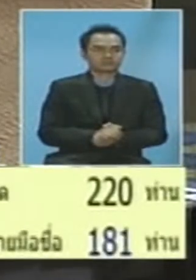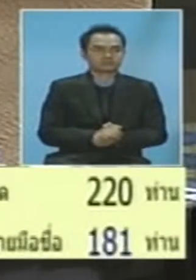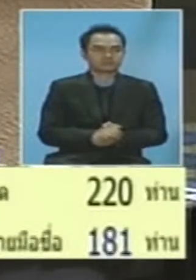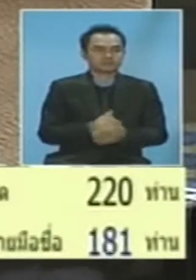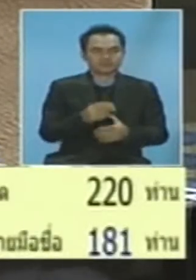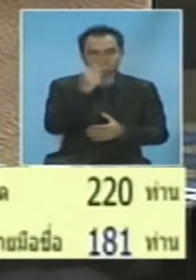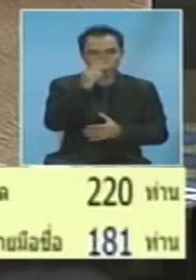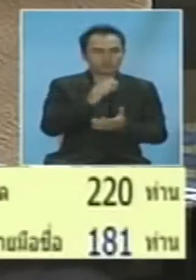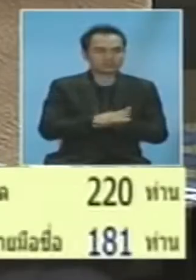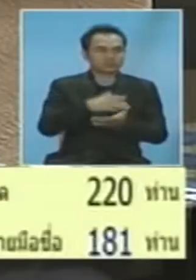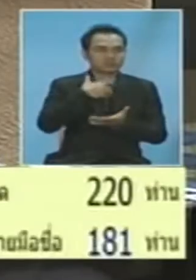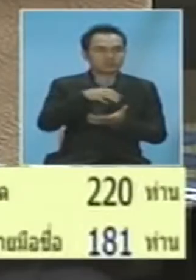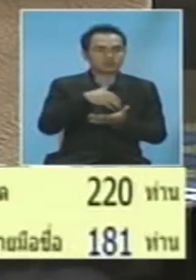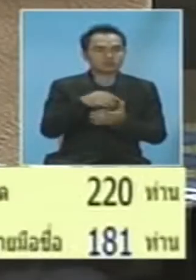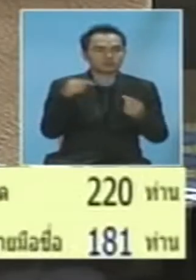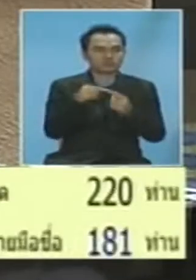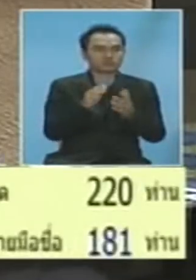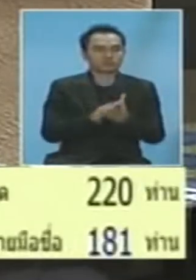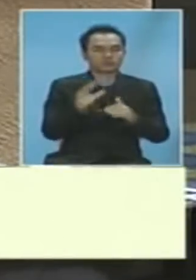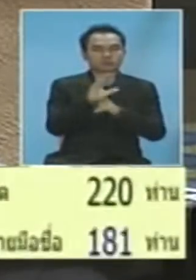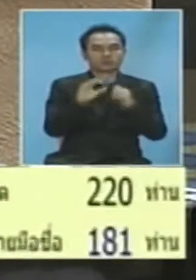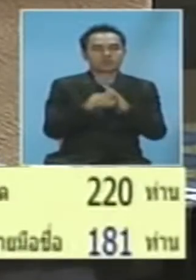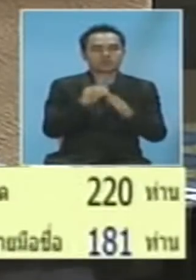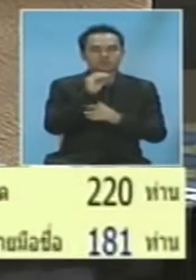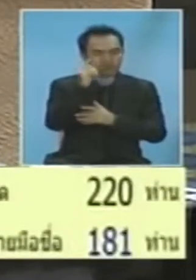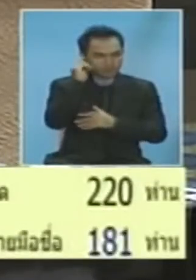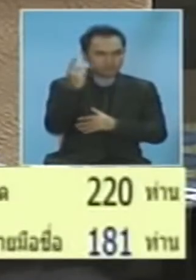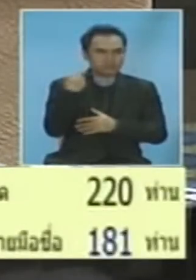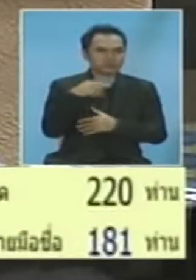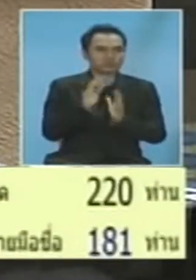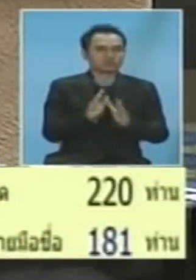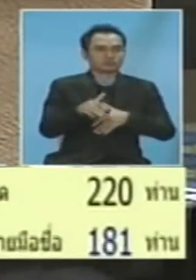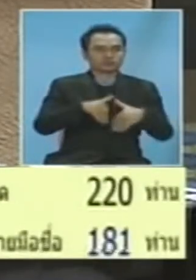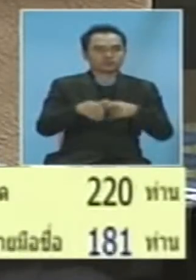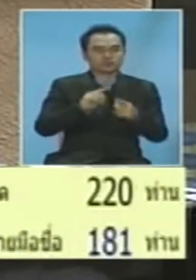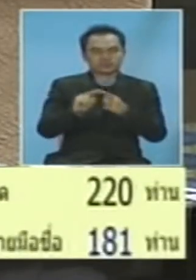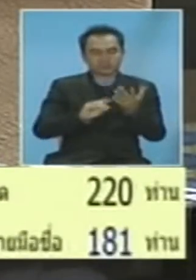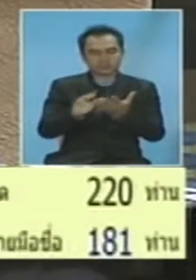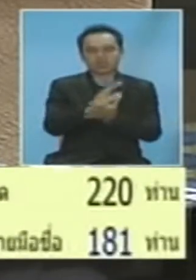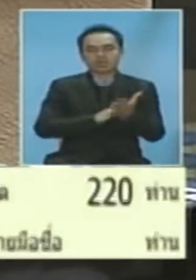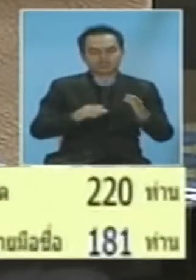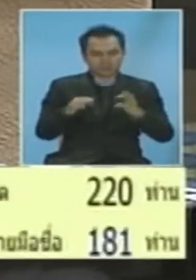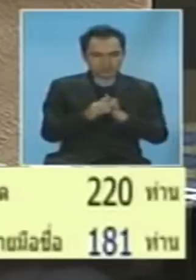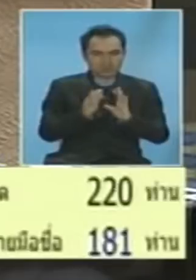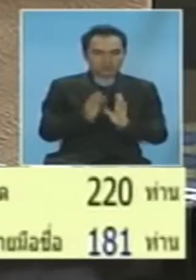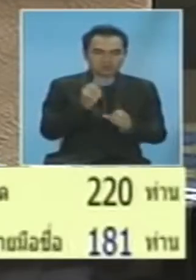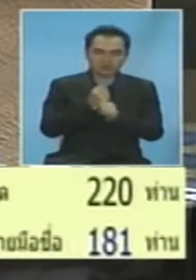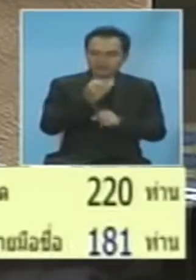ามีการกล่าวอ้างว่าโครงการนี้เป็นประโยชน์จากชาวนาซึ่งเป็นกระดูกสันหลังของชา